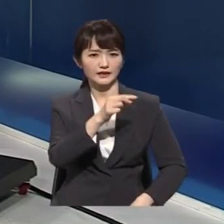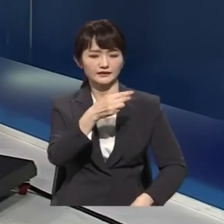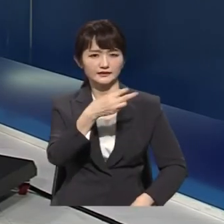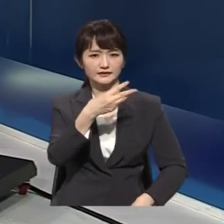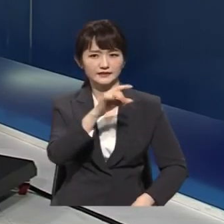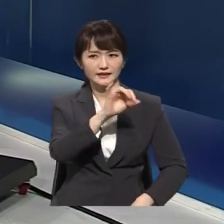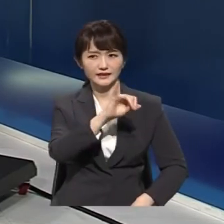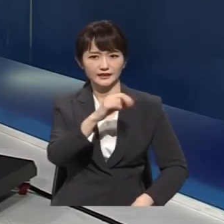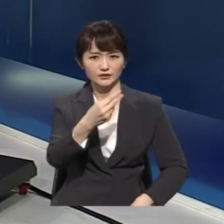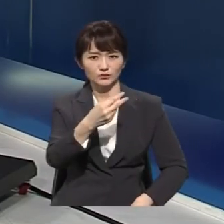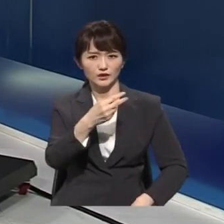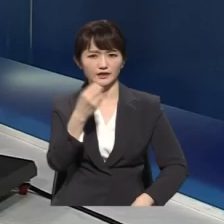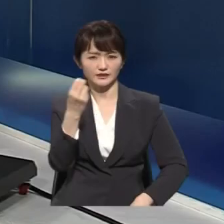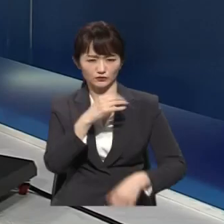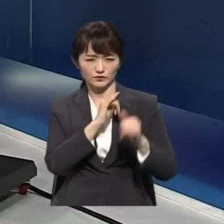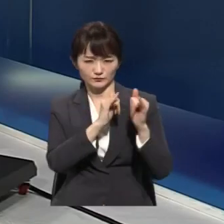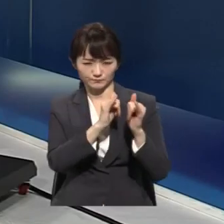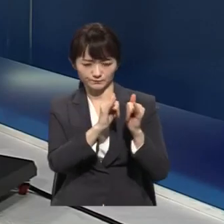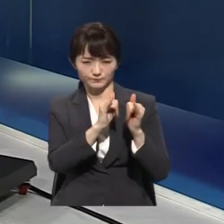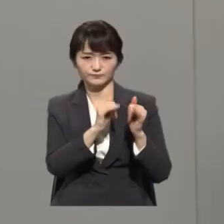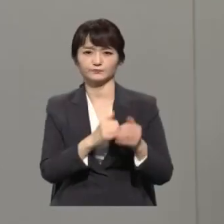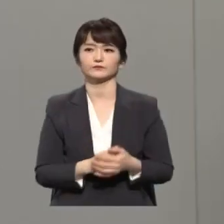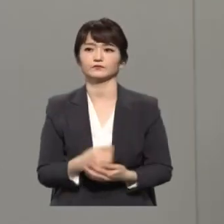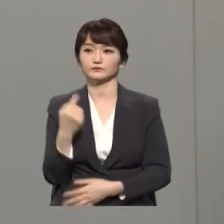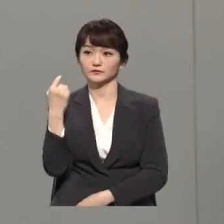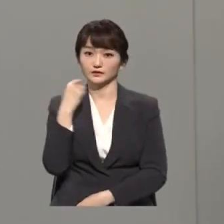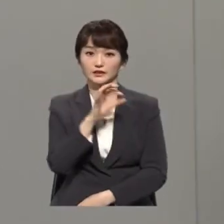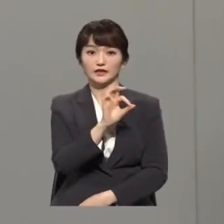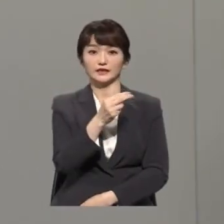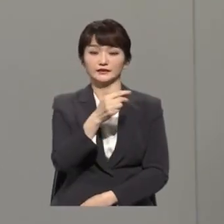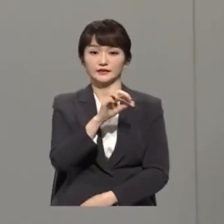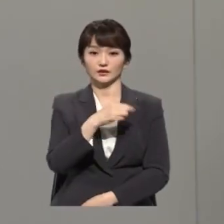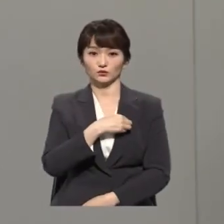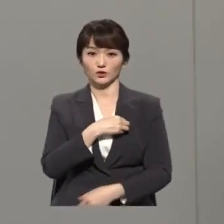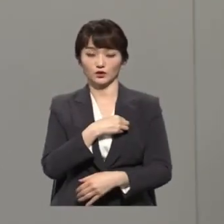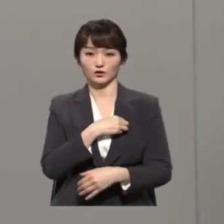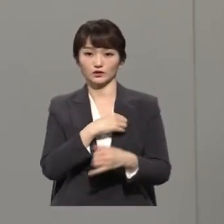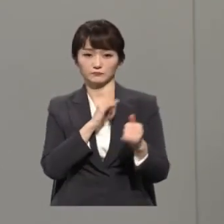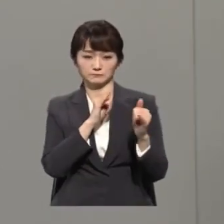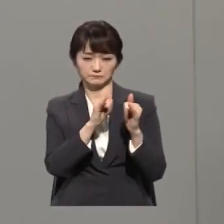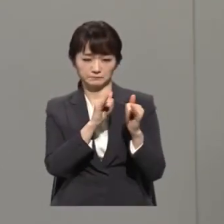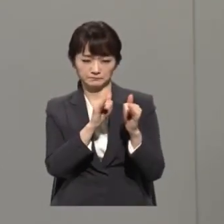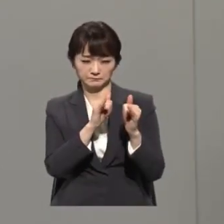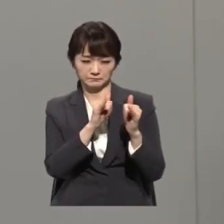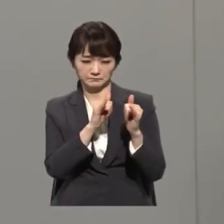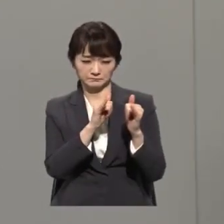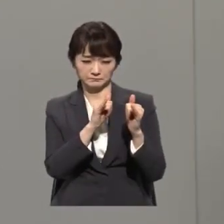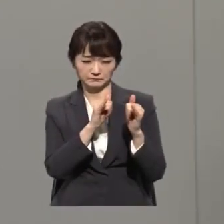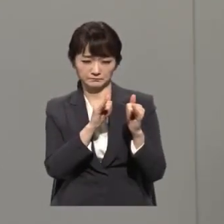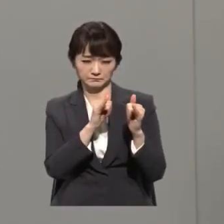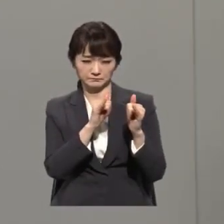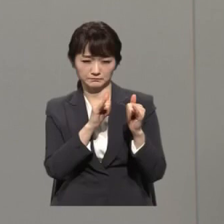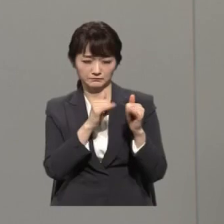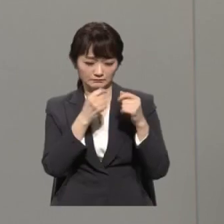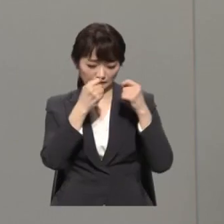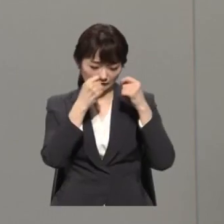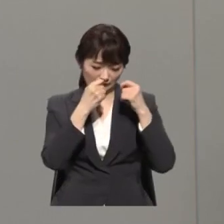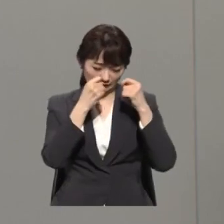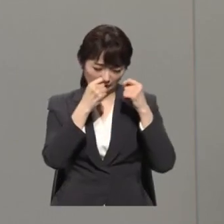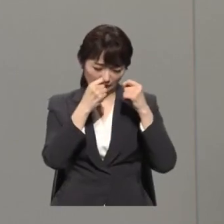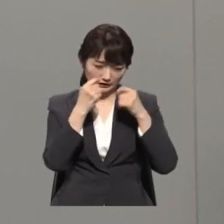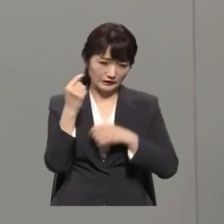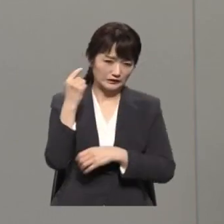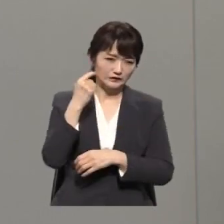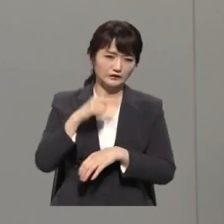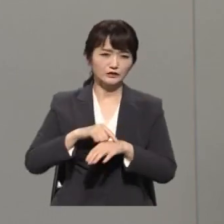요즘 찾을 나오고 있습니다 어제도 안드레이 의원과 통화를 했습니다 수와 너무 롤 모이는 아이의 목소리가 들려서 가슴이